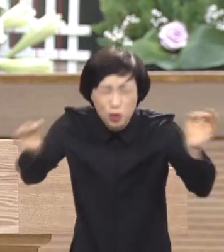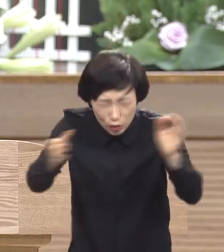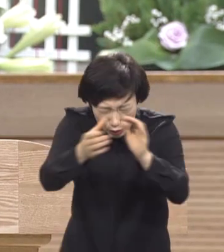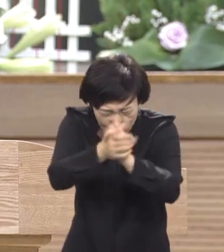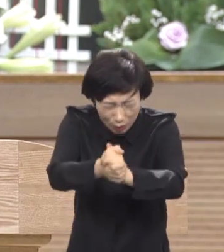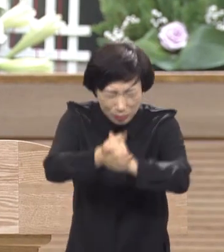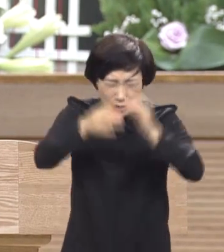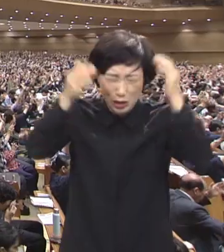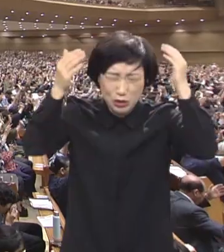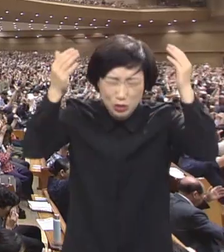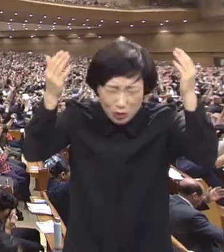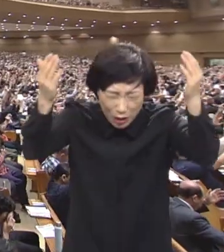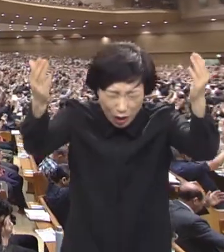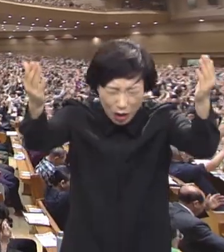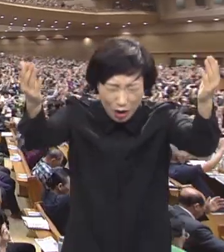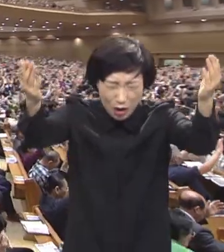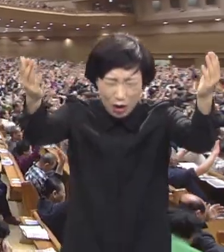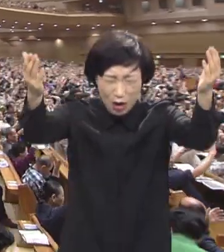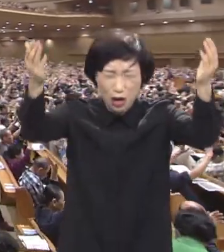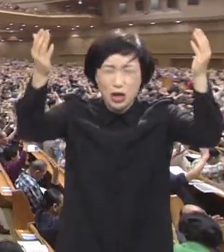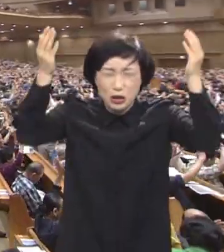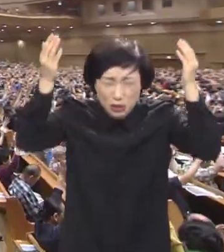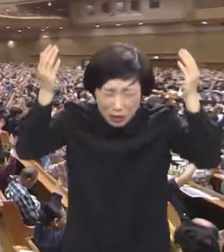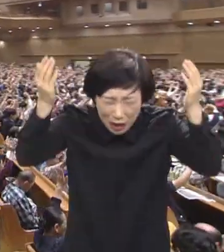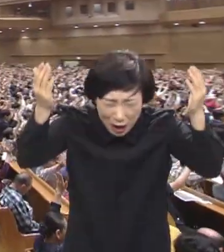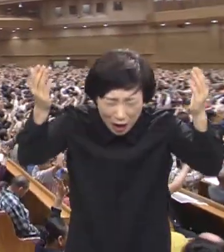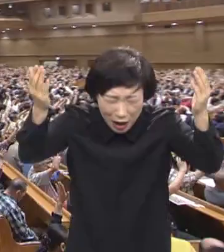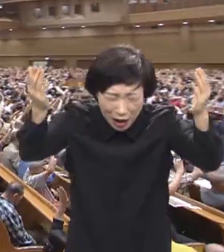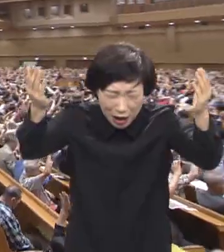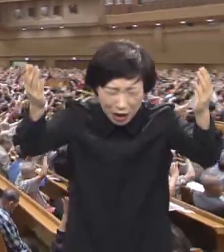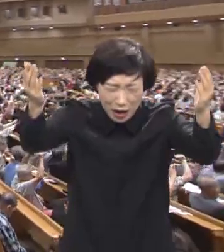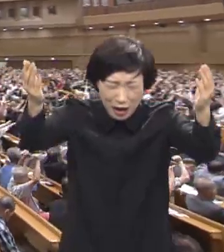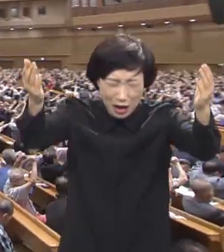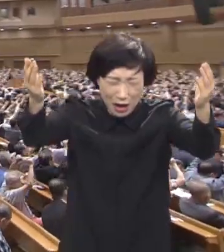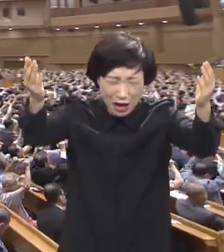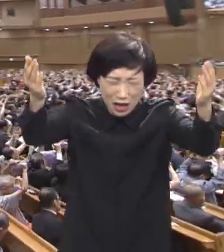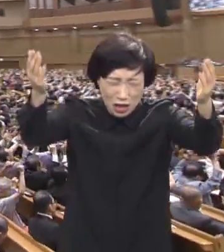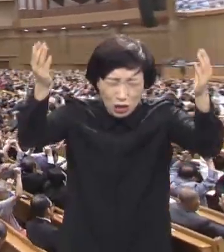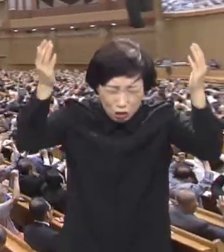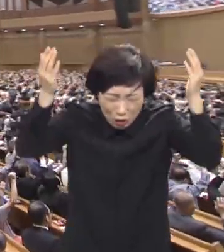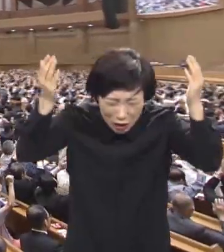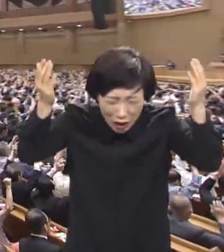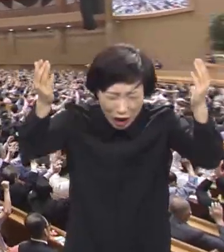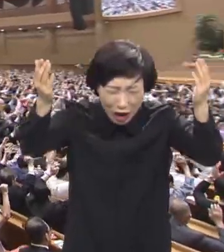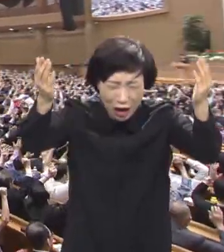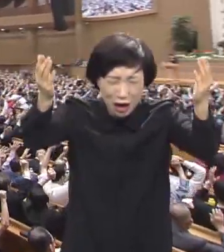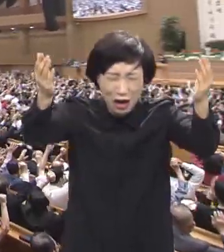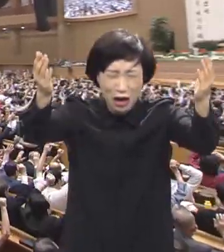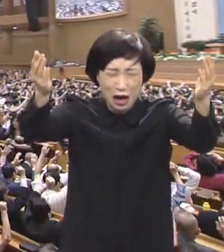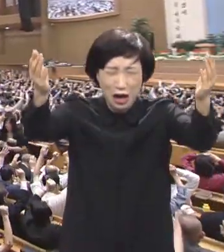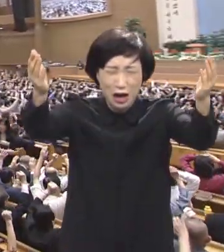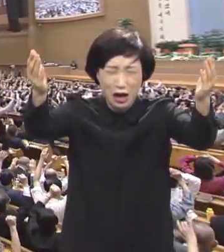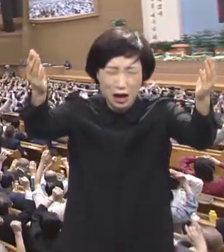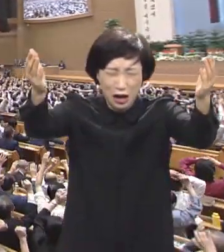주여! 주여! 주여!